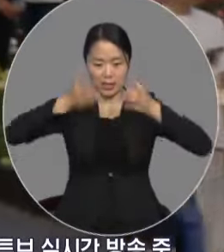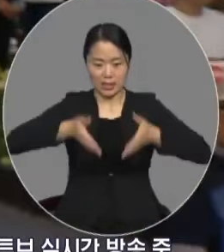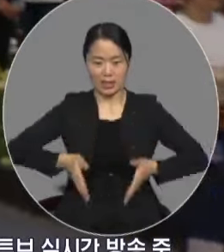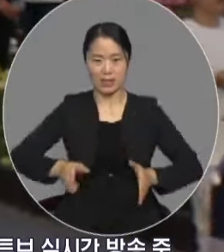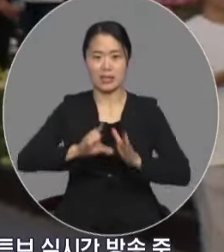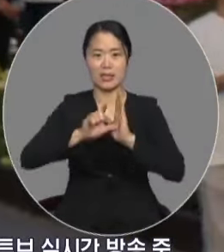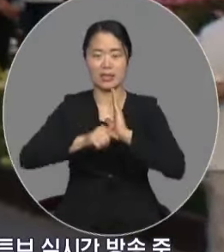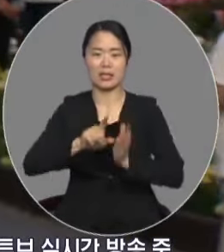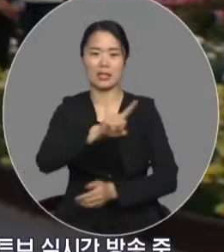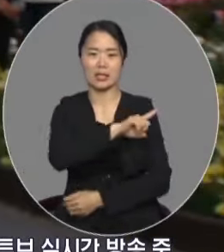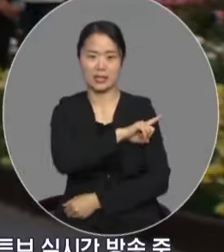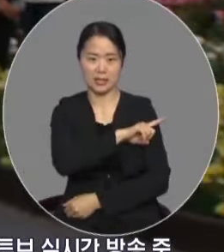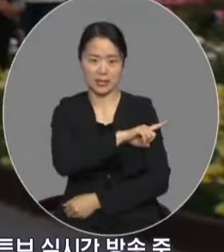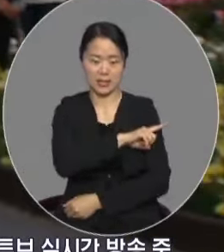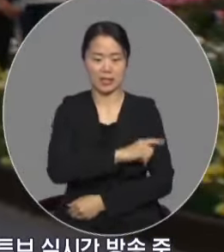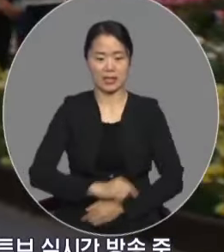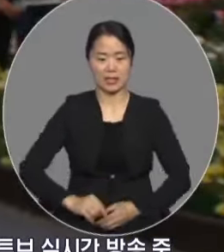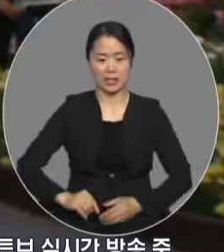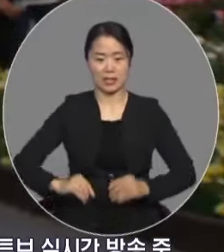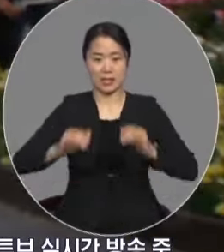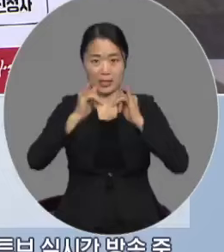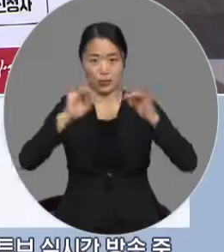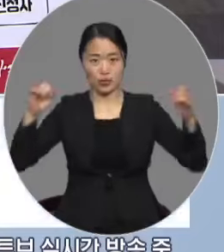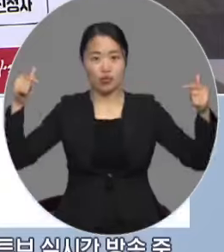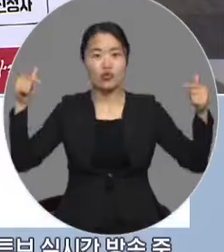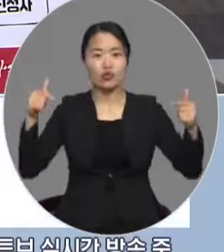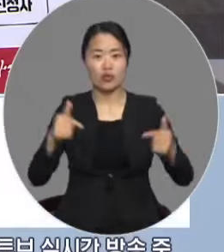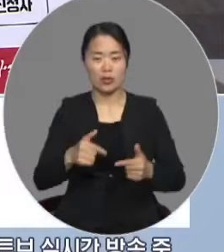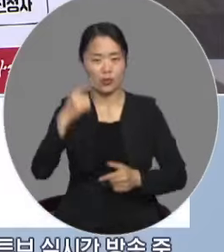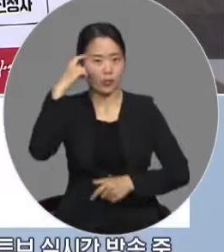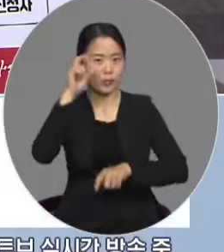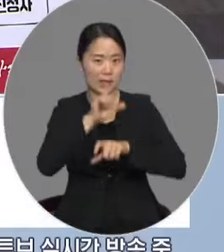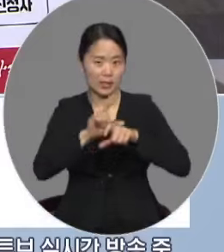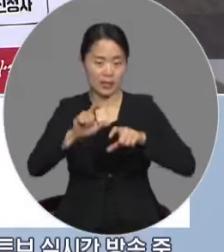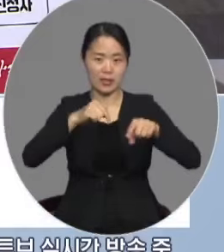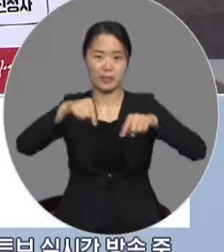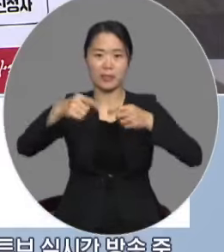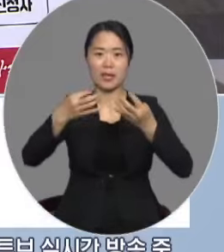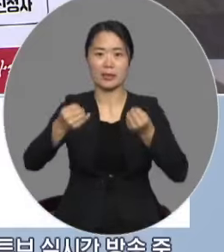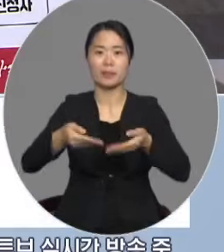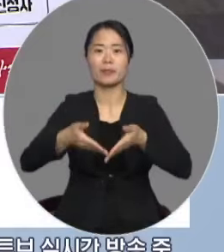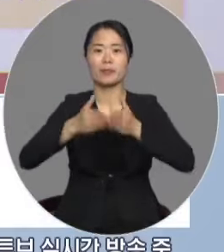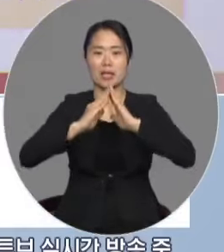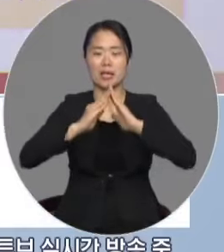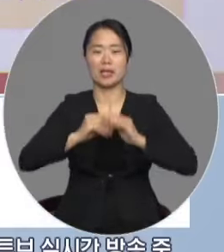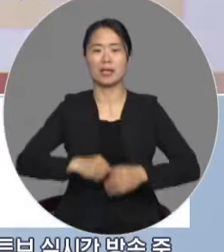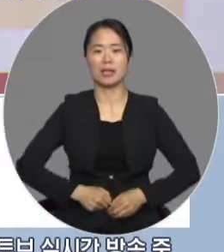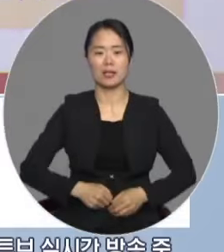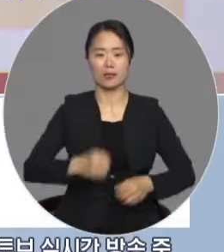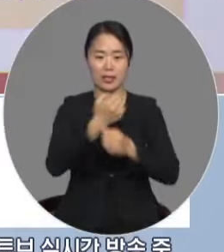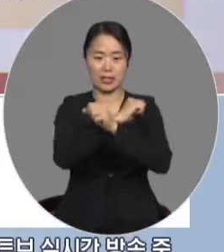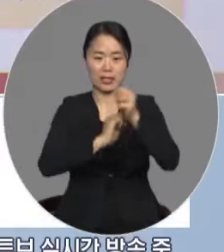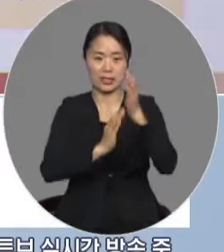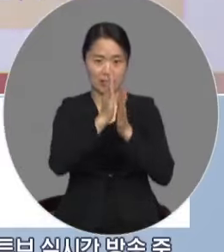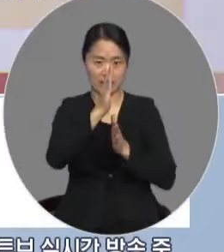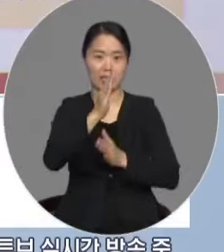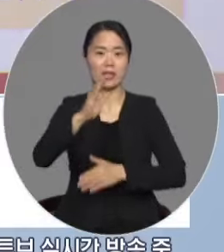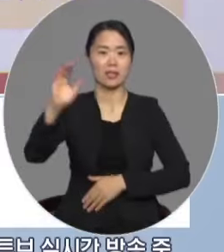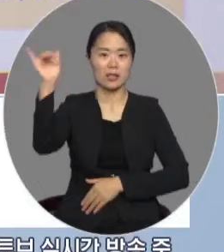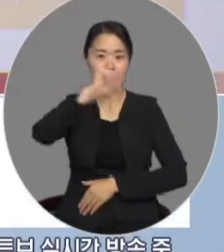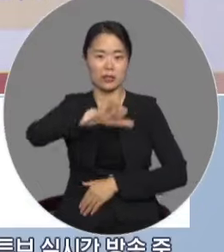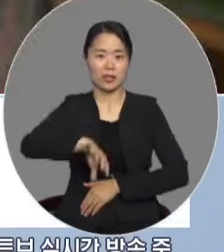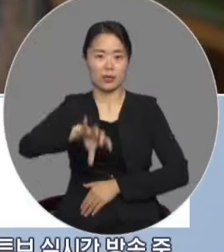우리가 인구 절벽에 대한 고민을 하고 정책을 많이 수리를 받는데 광역시는 최초로 우리 울산시가 아이